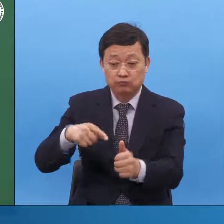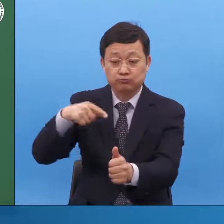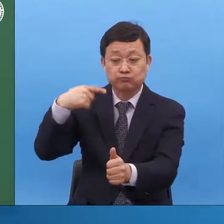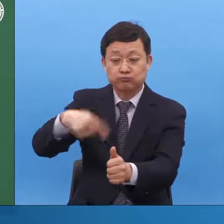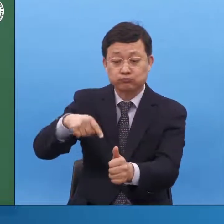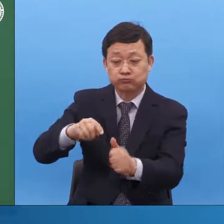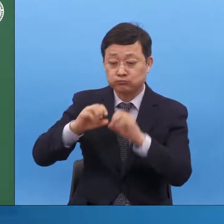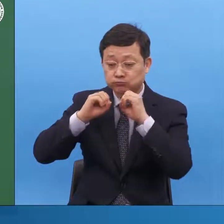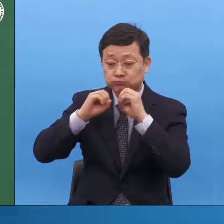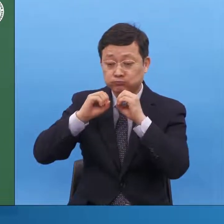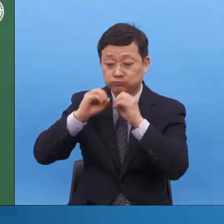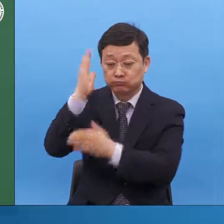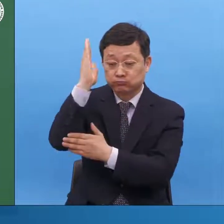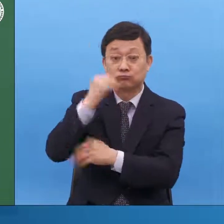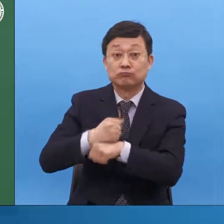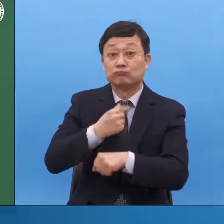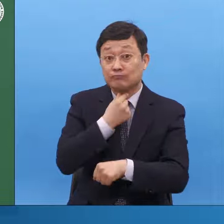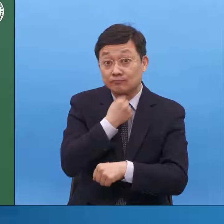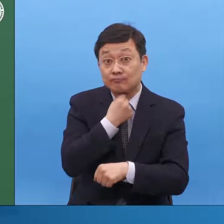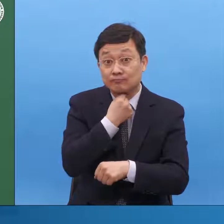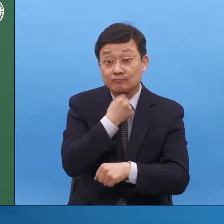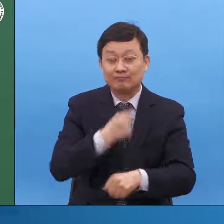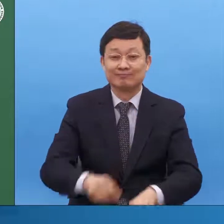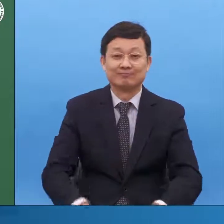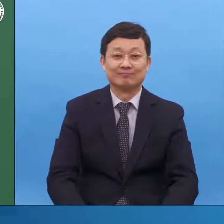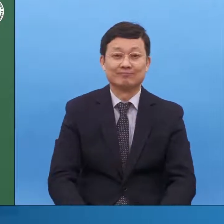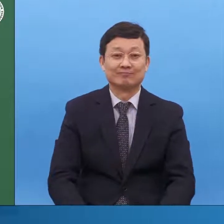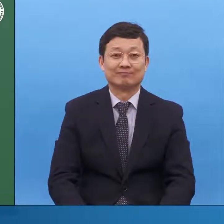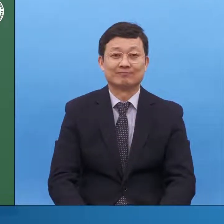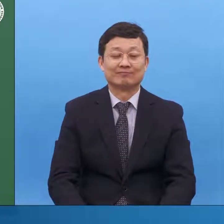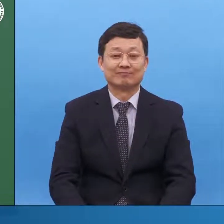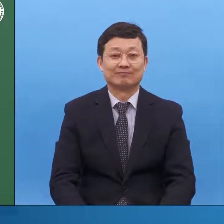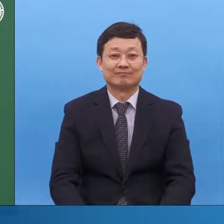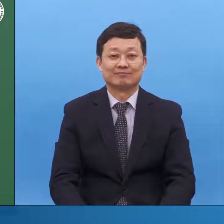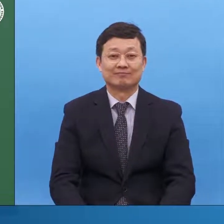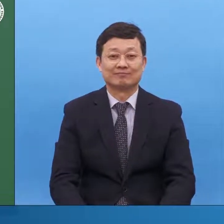한번 이걸 보고 아주